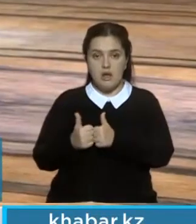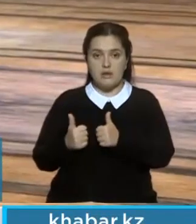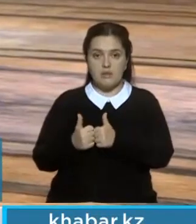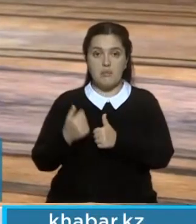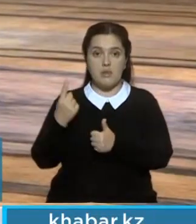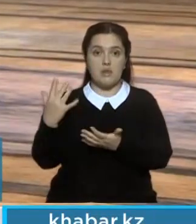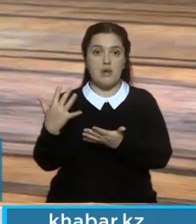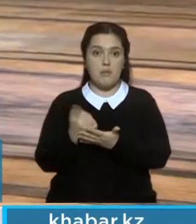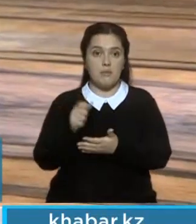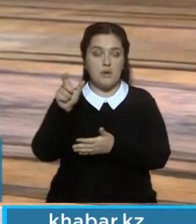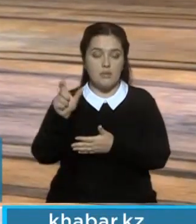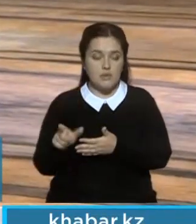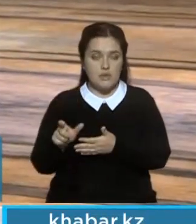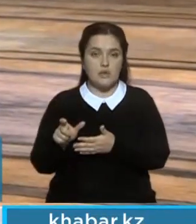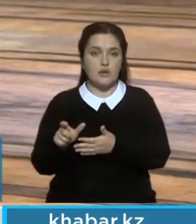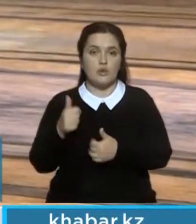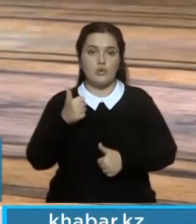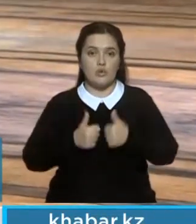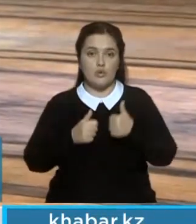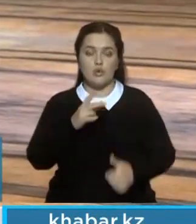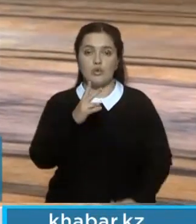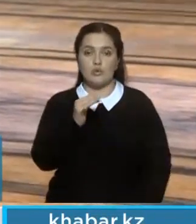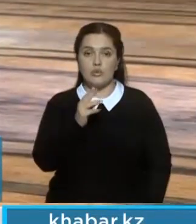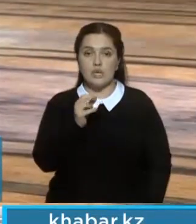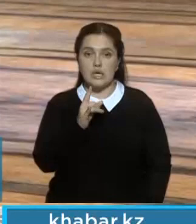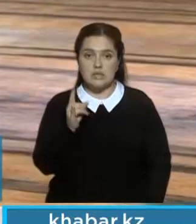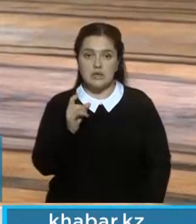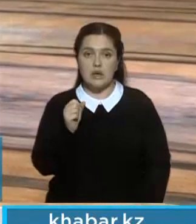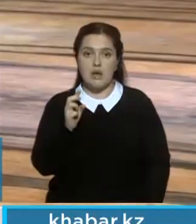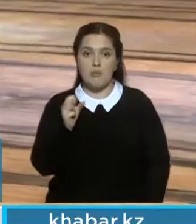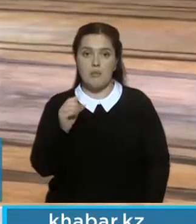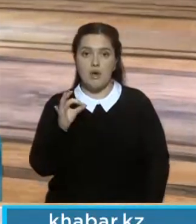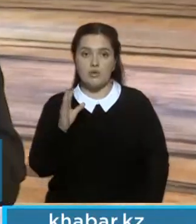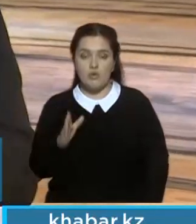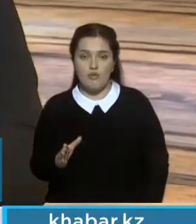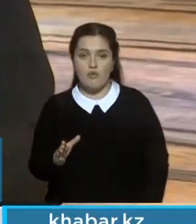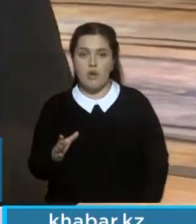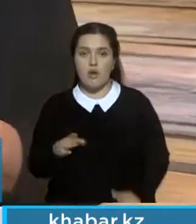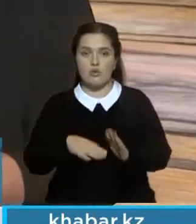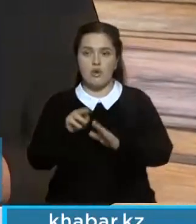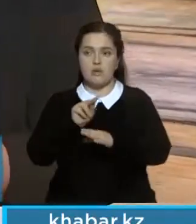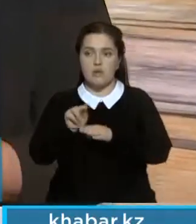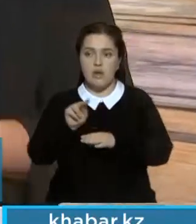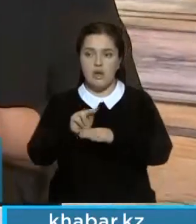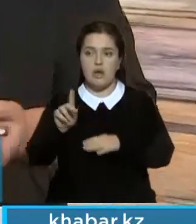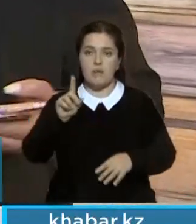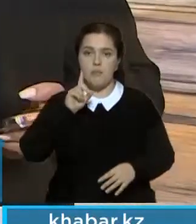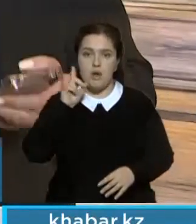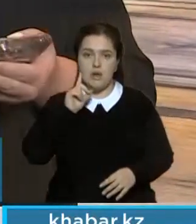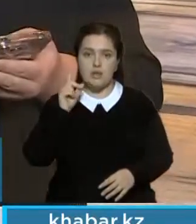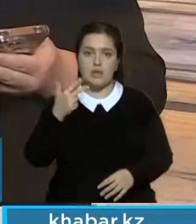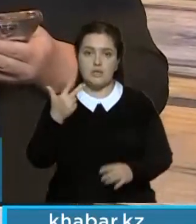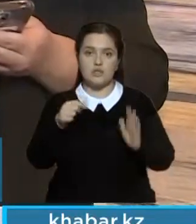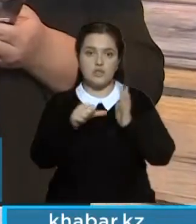из победителей конкурса. Нуркасы Абатов стал лучшим наставником молодежи. Вот уже